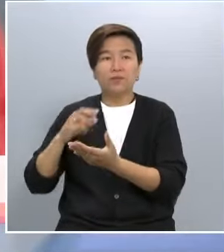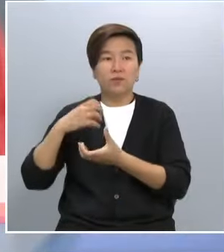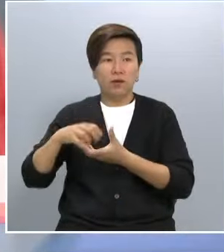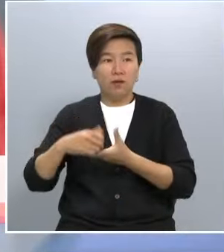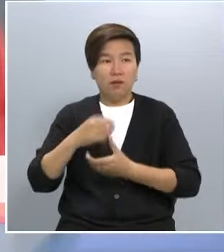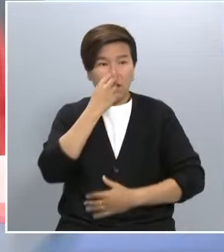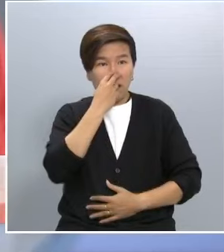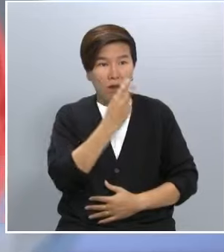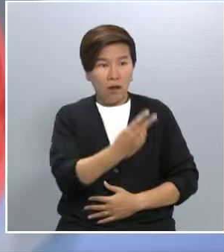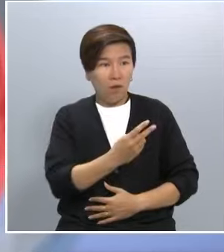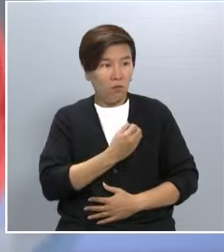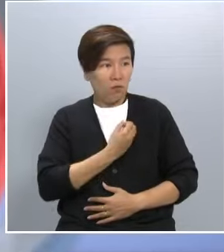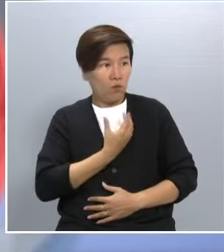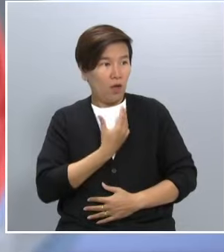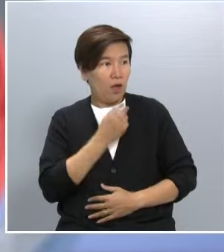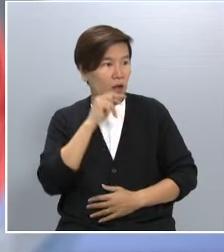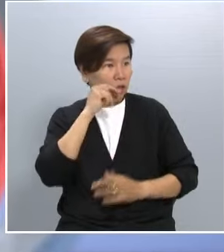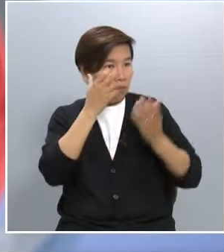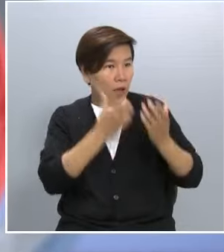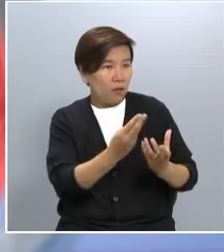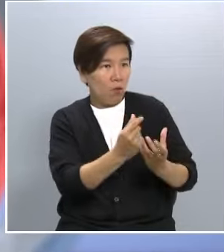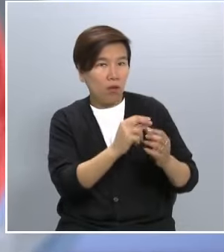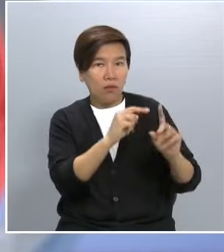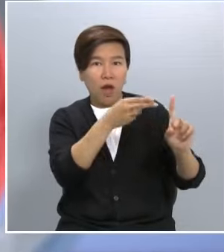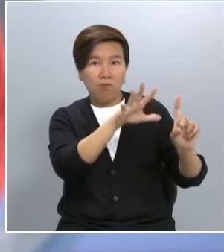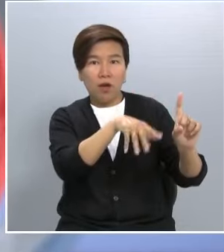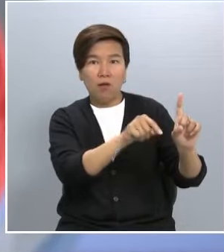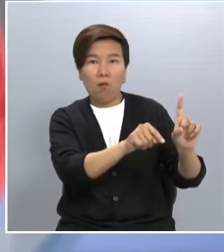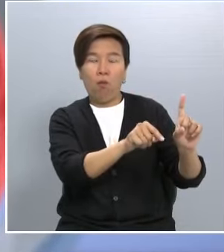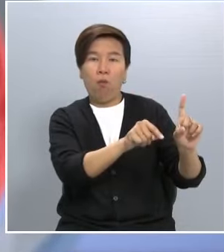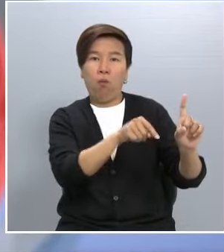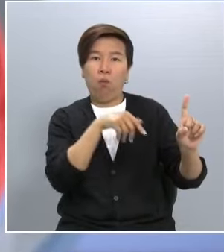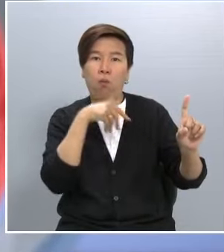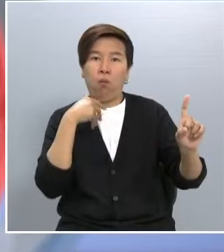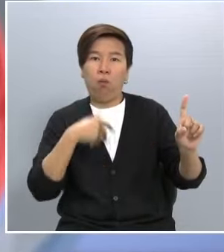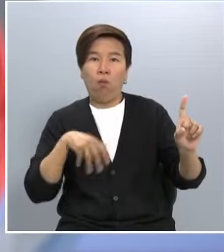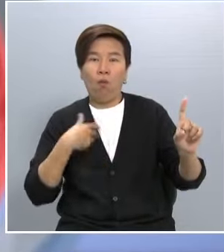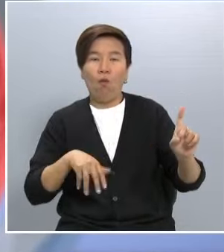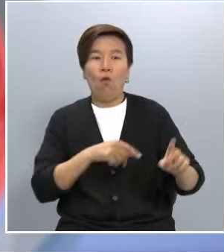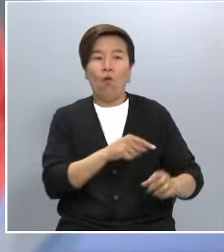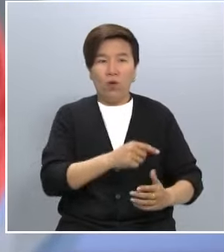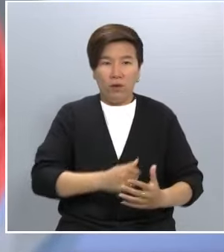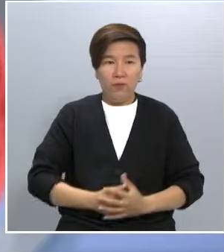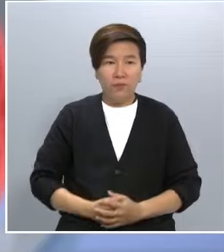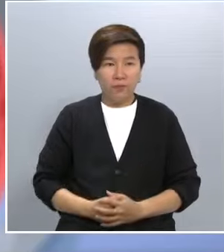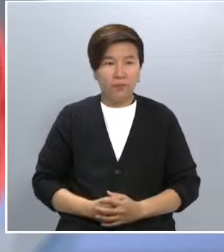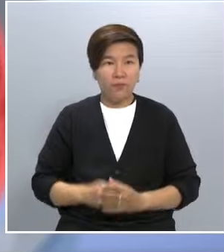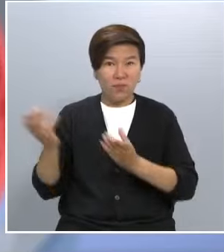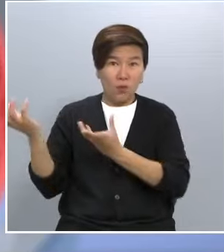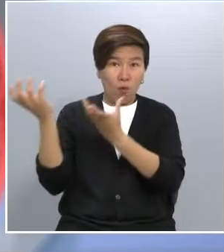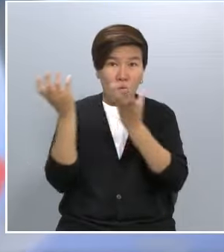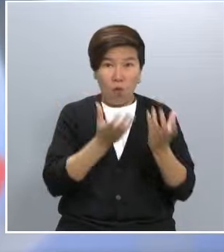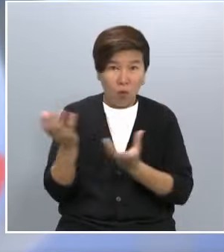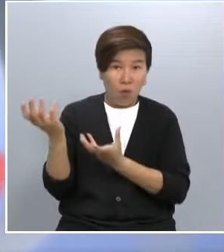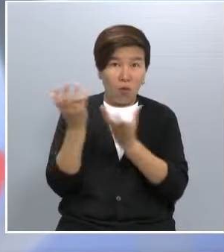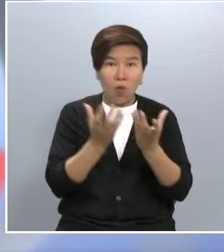ย 15,000 15,000 ตัน ค่ะ เยอะมากนะ เยอะค่ะแล้วขนมาตั้งแต่สิงหาค